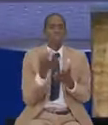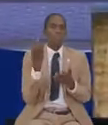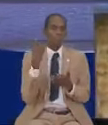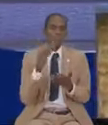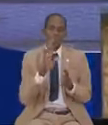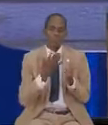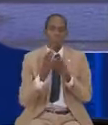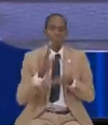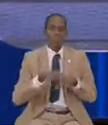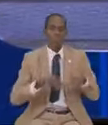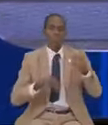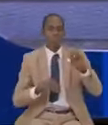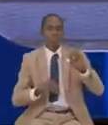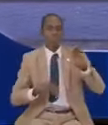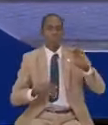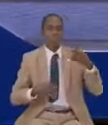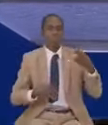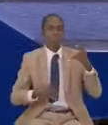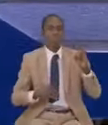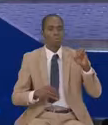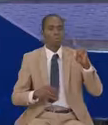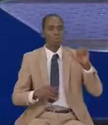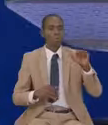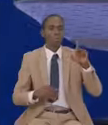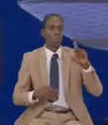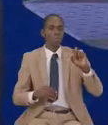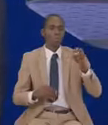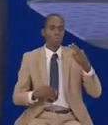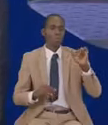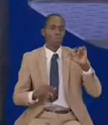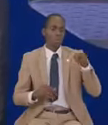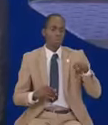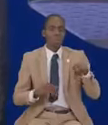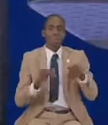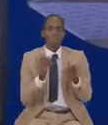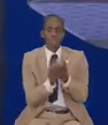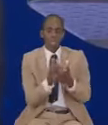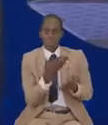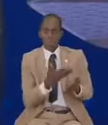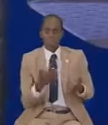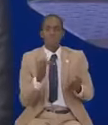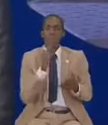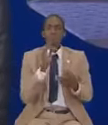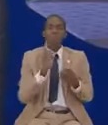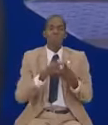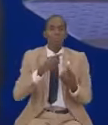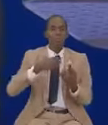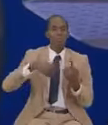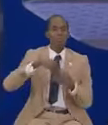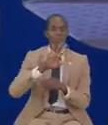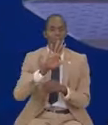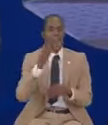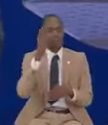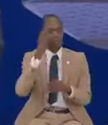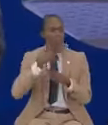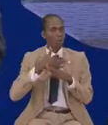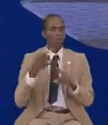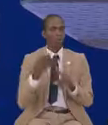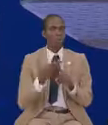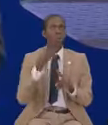regardez la bouche là c'est pour les éloigner de Dieu la bourse là c'est pour qu'il